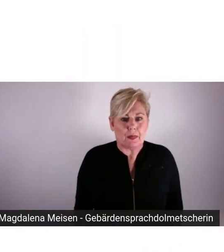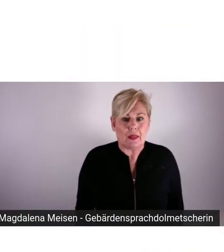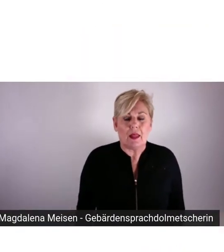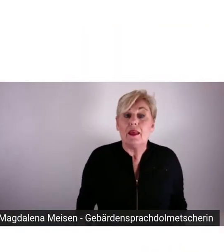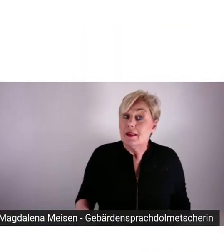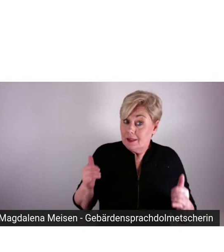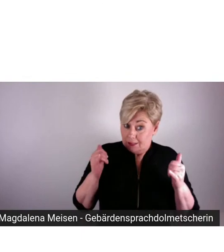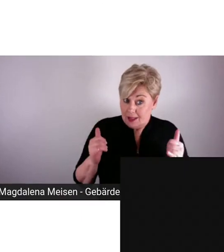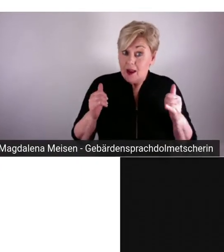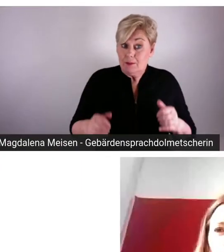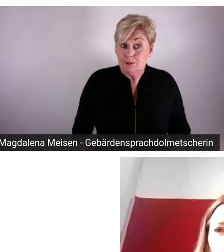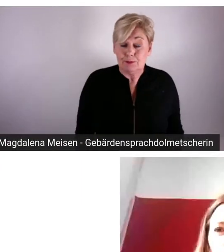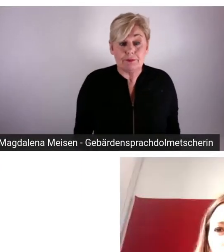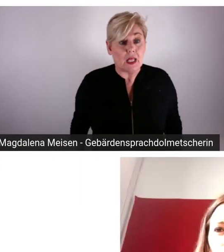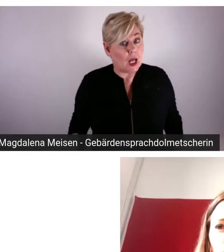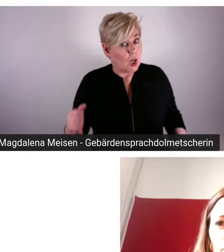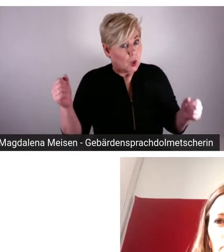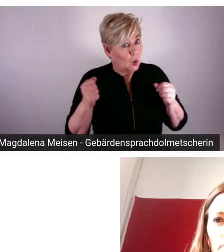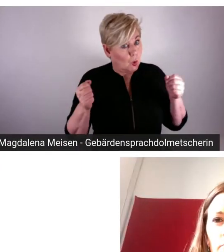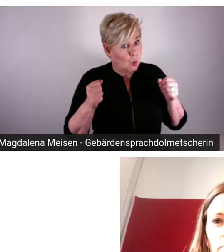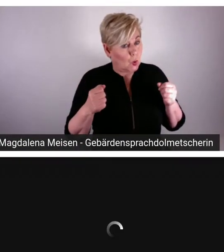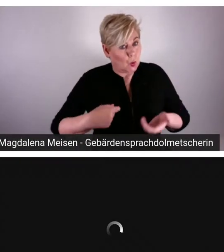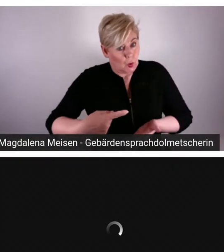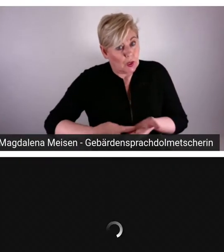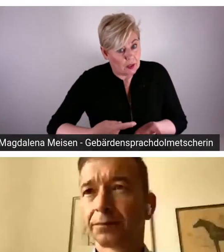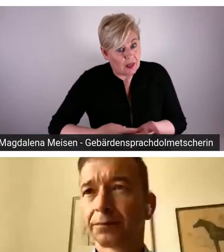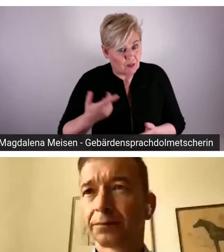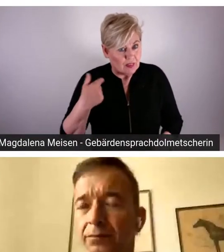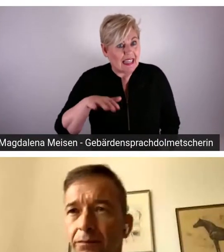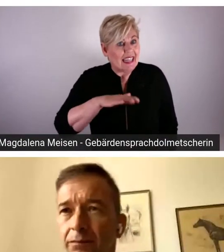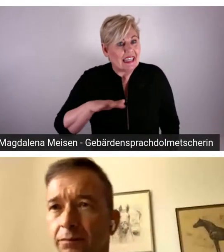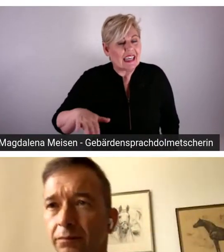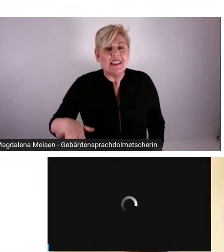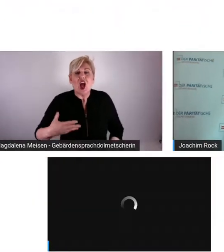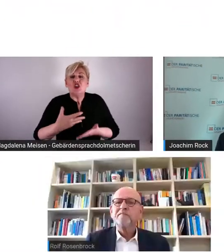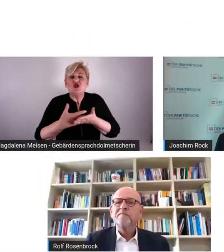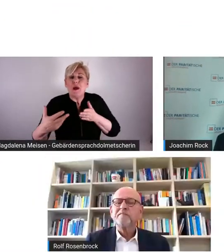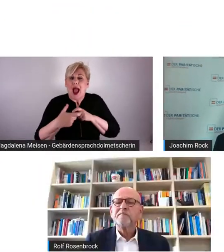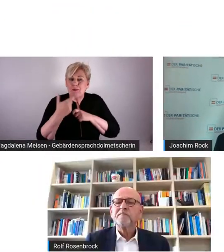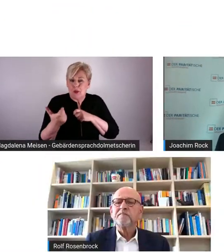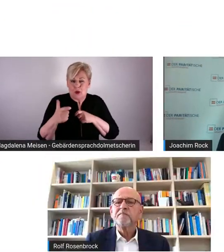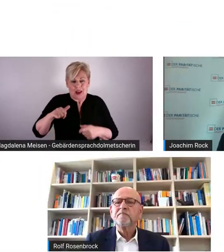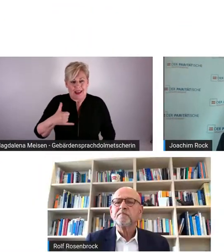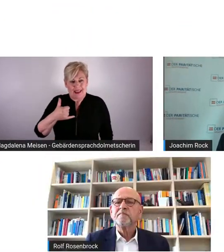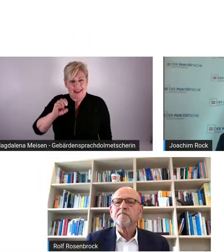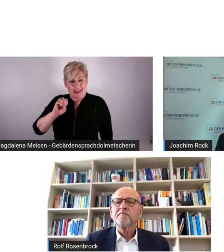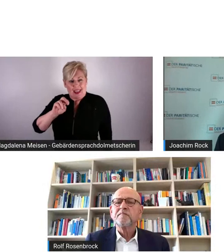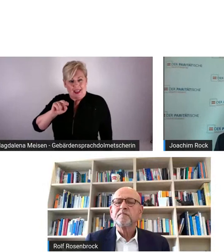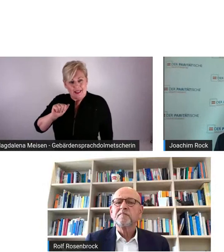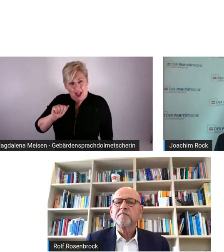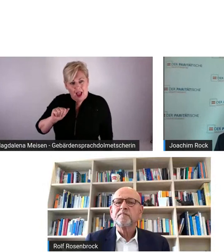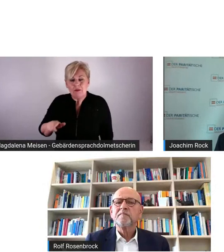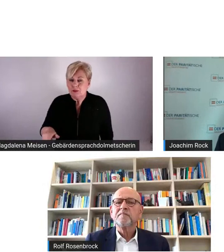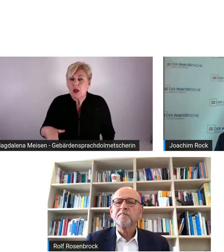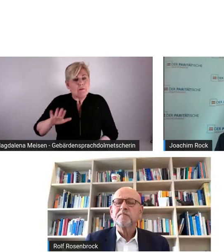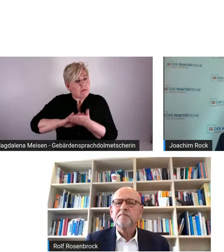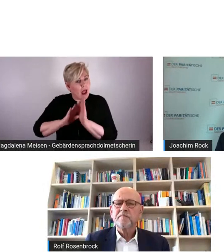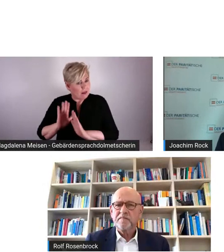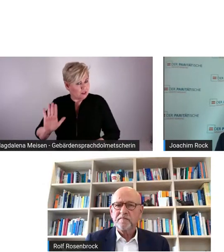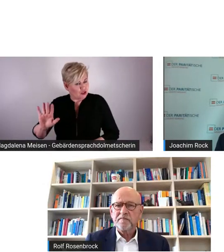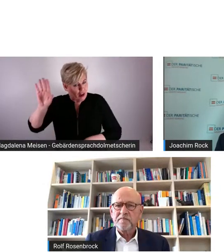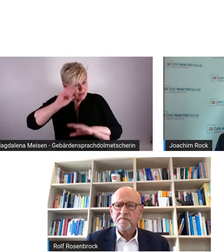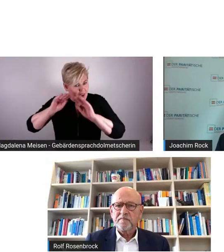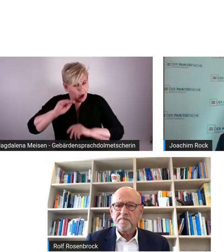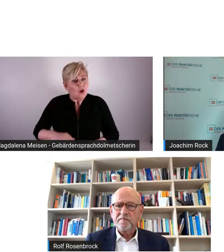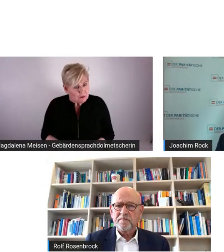Ja, ein ganz eindrückliches Plädoyer aus der Kindersprachbrücke in Jena, aus der Praxiserfahrung. Und das